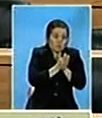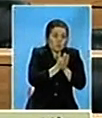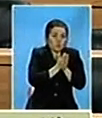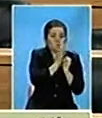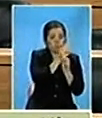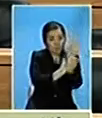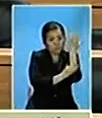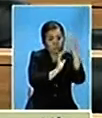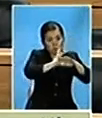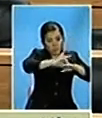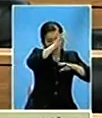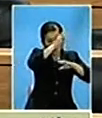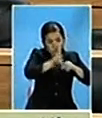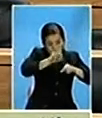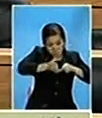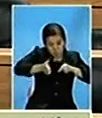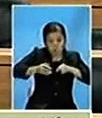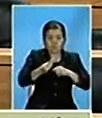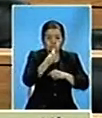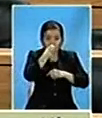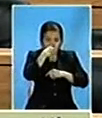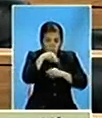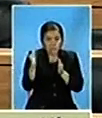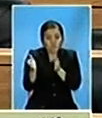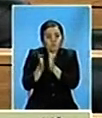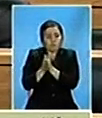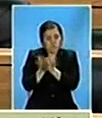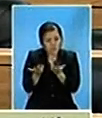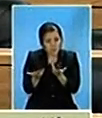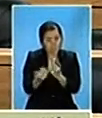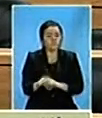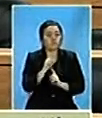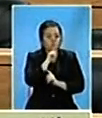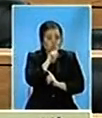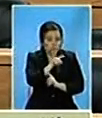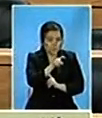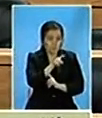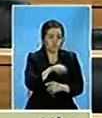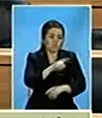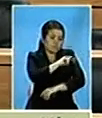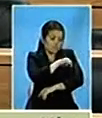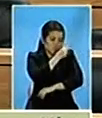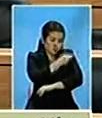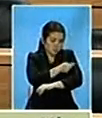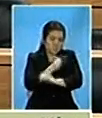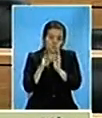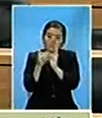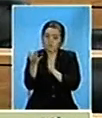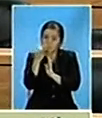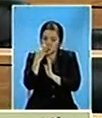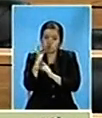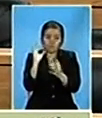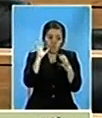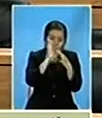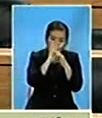คุณหมอที่เป็นแพทย์แผนปัจจุบันเนี่ยนะฮะท่านมีระเบียบหรือมีข้อบังคับเกี่ยวกับแพทย์แผนปัจจุ